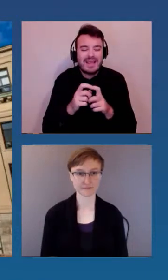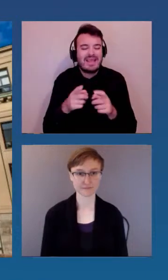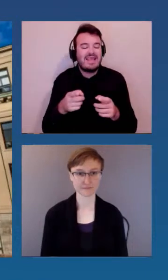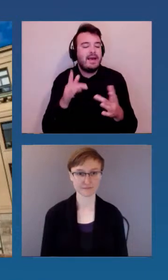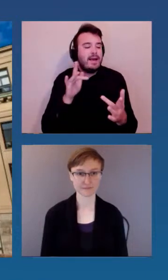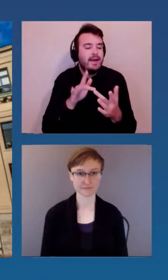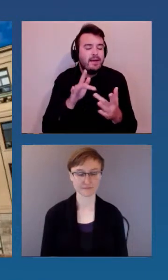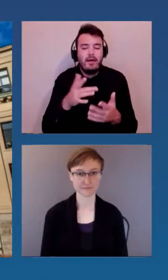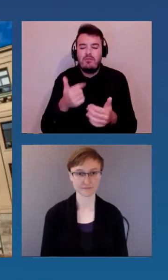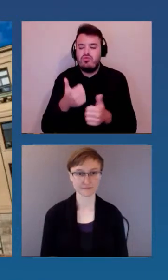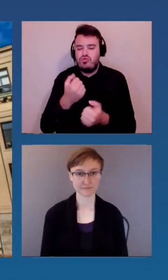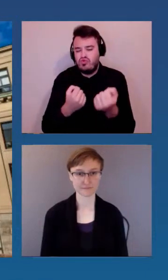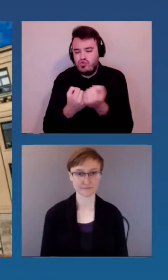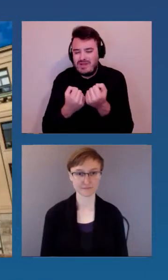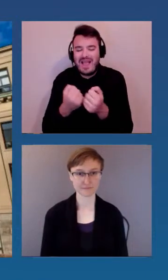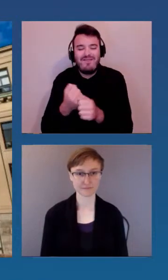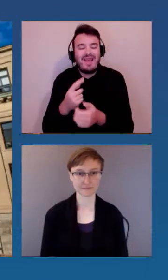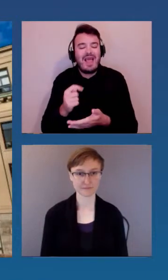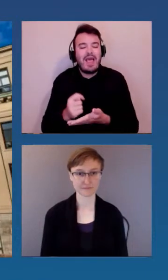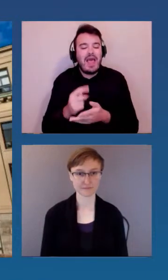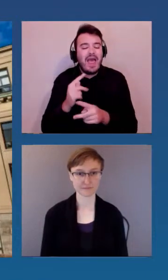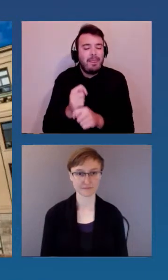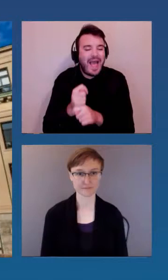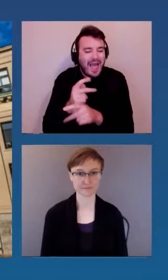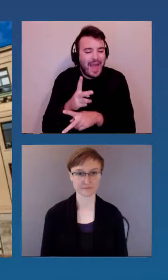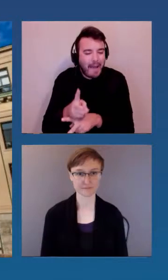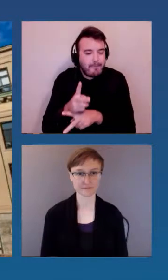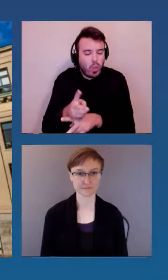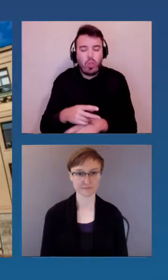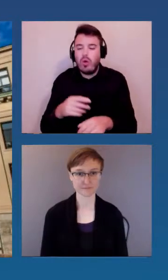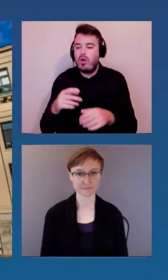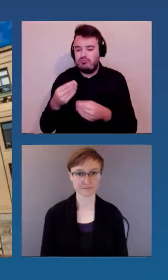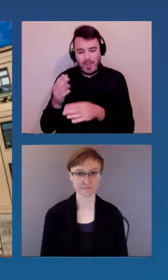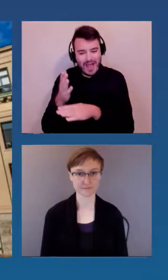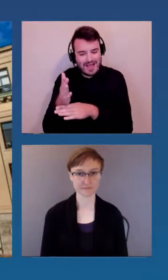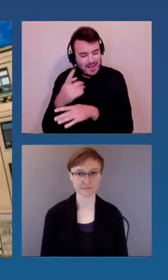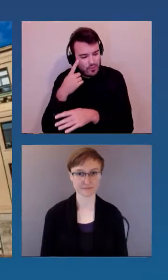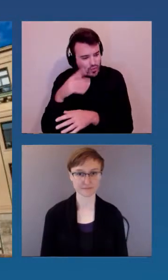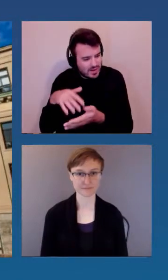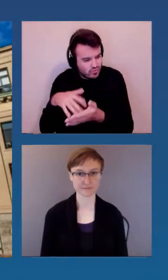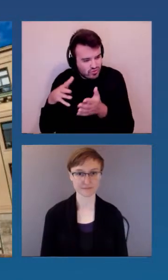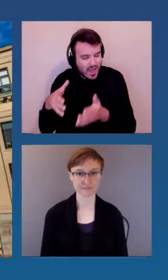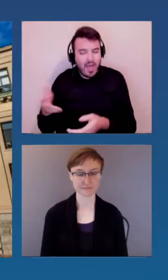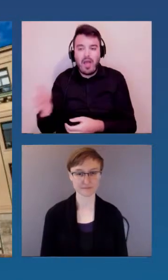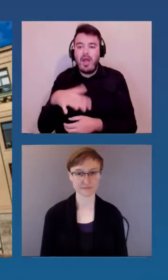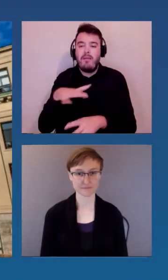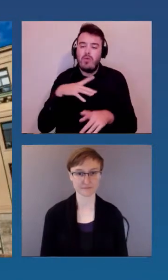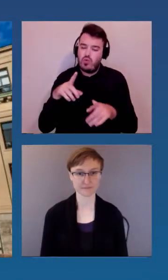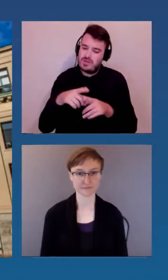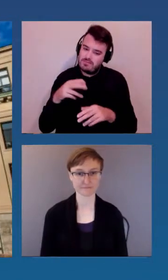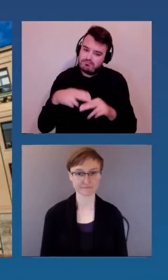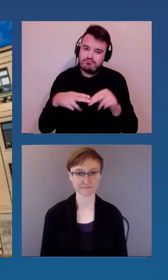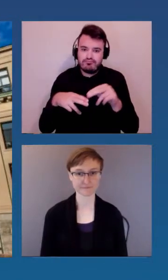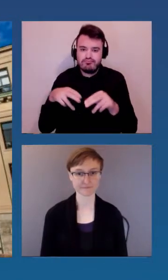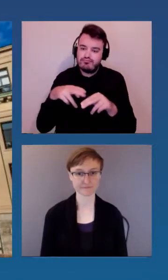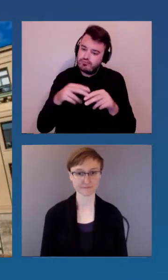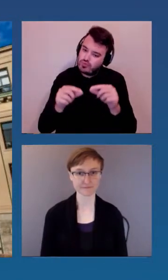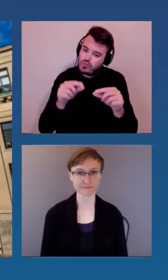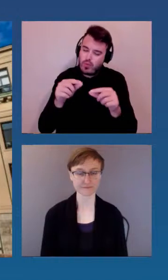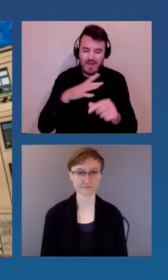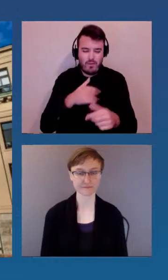cohortes actuelles. Donc, qu'est-ce qui est fait concrètement pour aider ces étudiants-là qui sentent peut-être la pression d'avoir à avancer